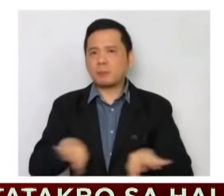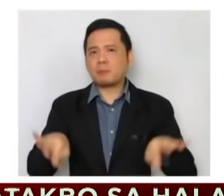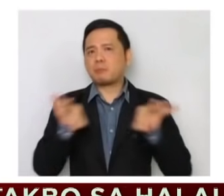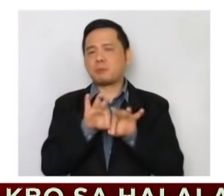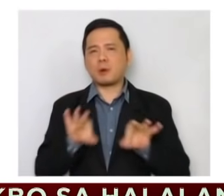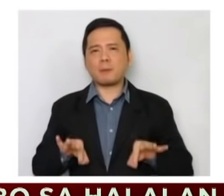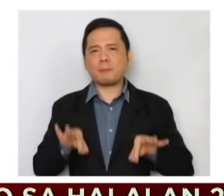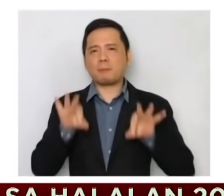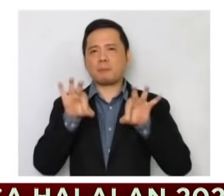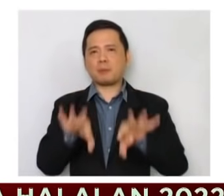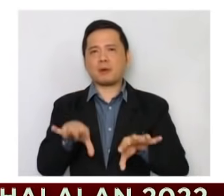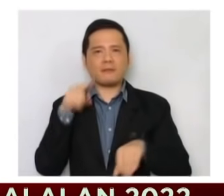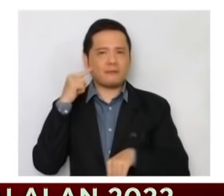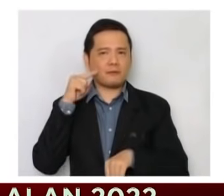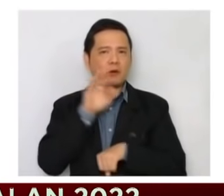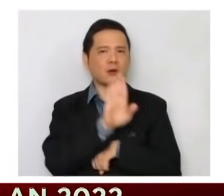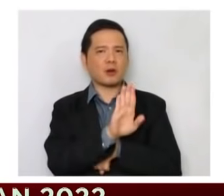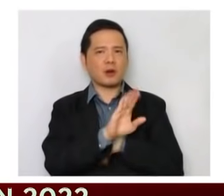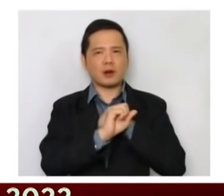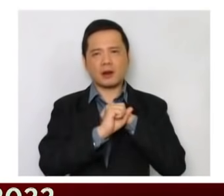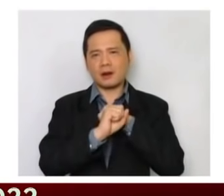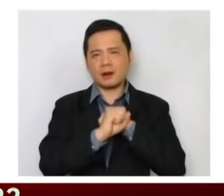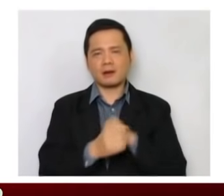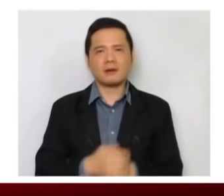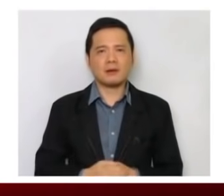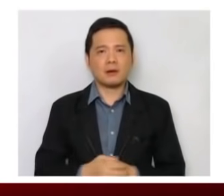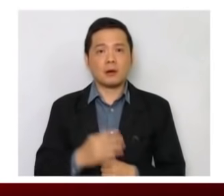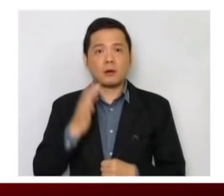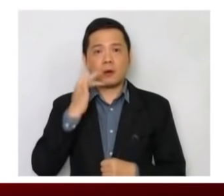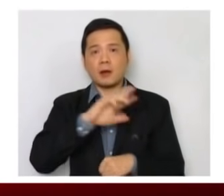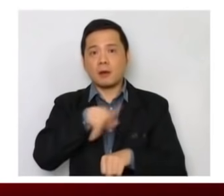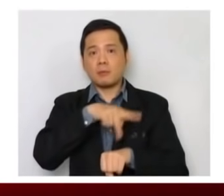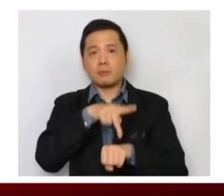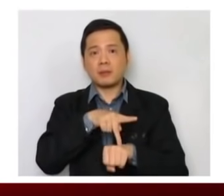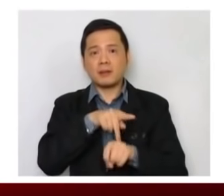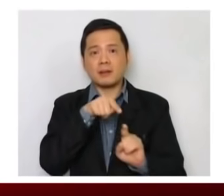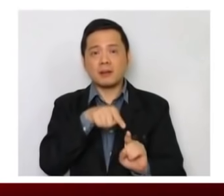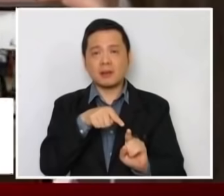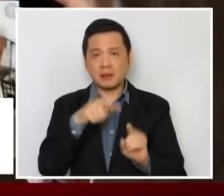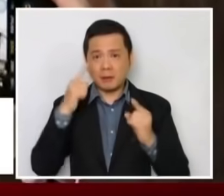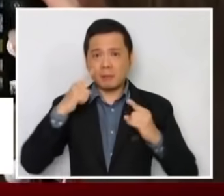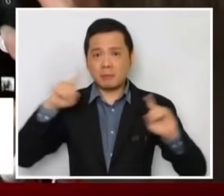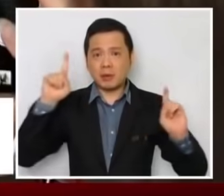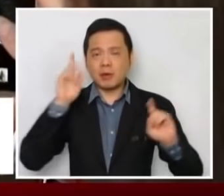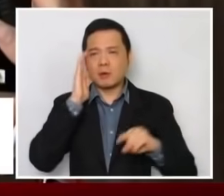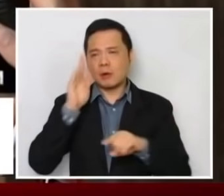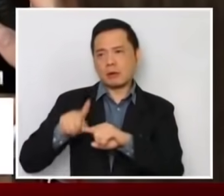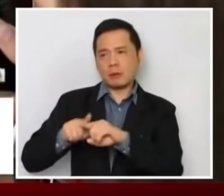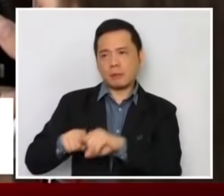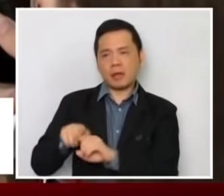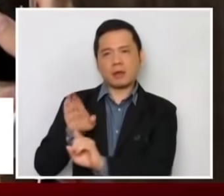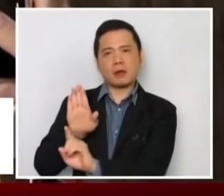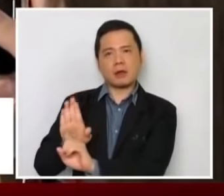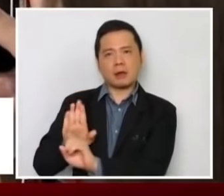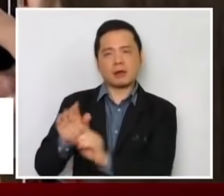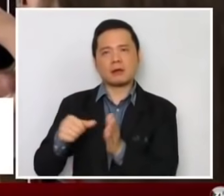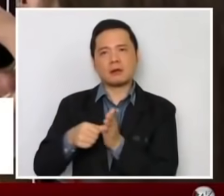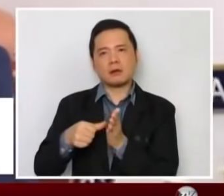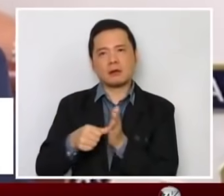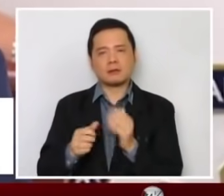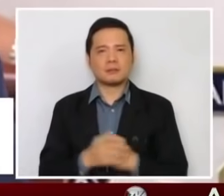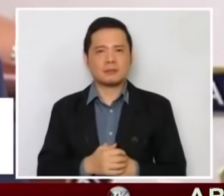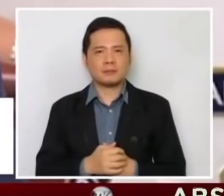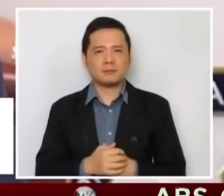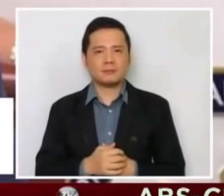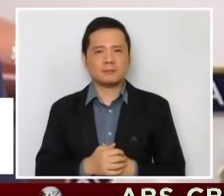we all agree that the survival of the nation depends on the next election. Hindi alintana ng mga supporters ni VP